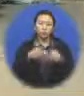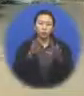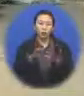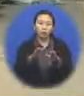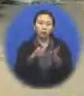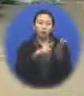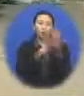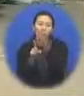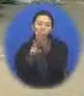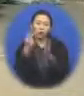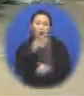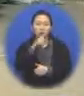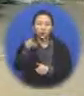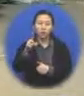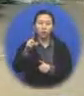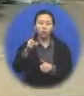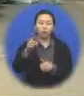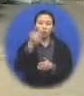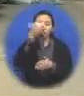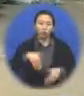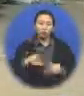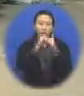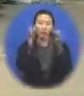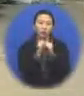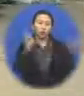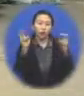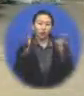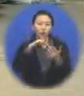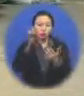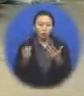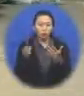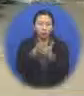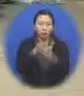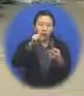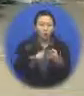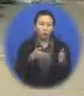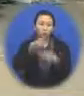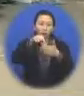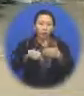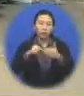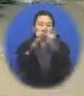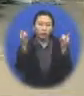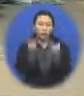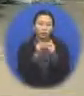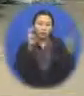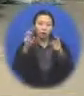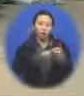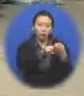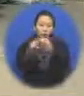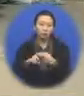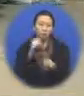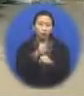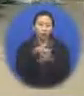한편 충남도는 현재 공모 중에 있는 2011년도 충남형 사회적 기업이 선정되는 대로 도내 사회적 협의체를 구성해